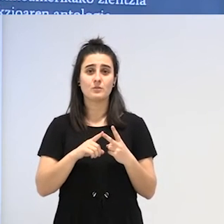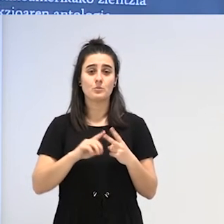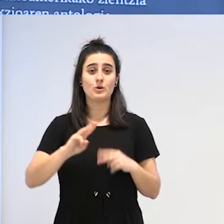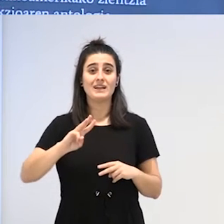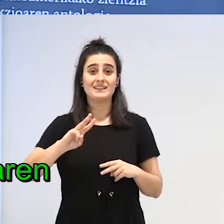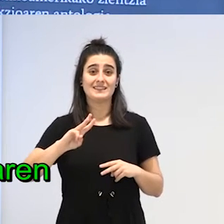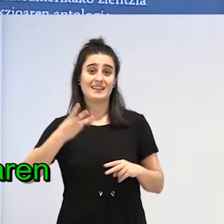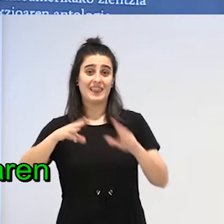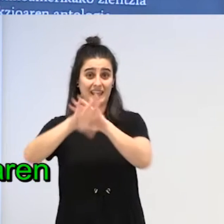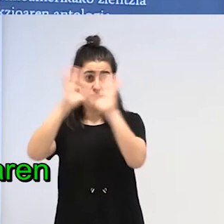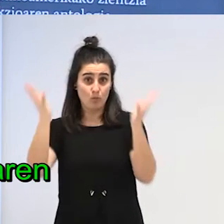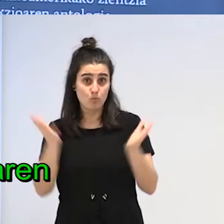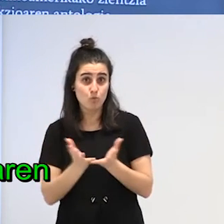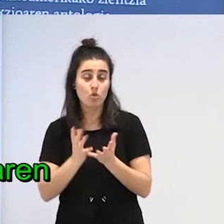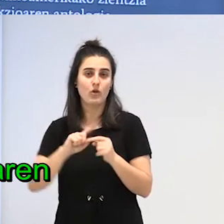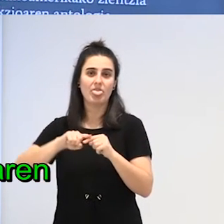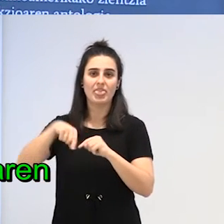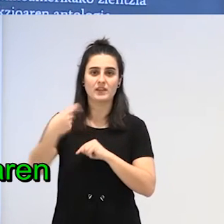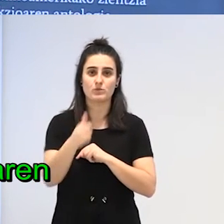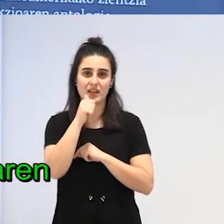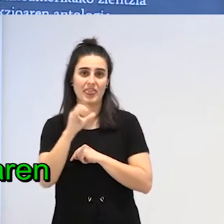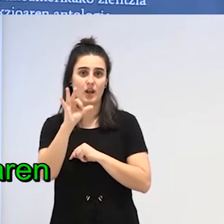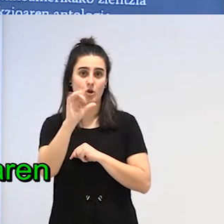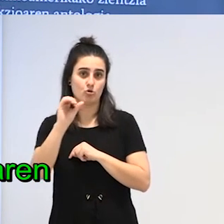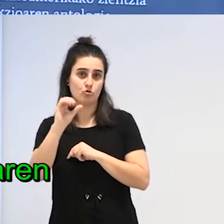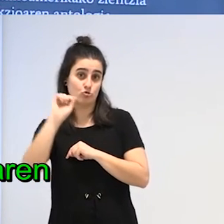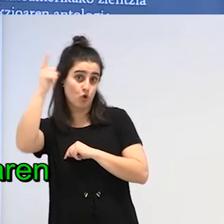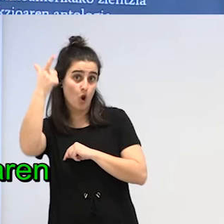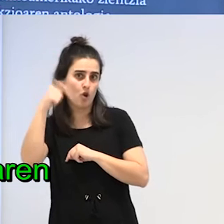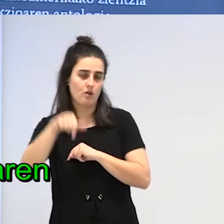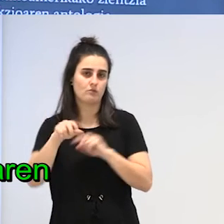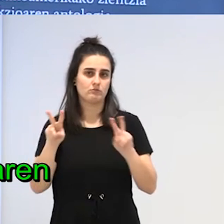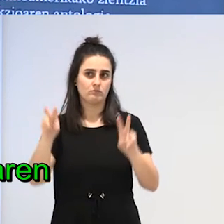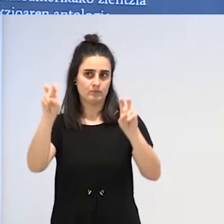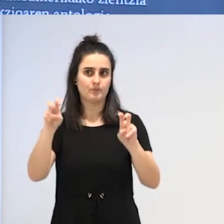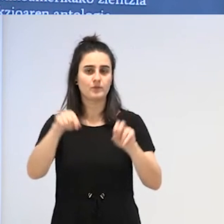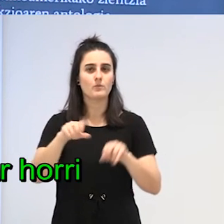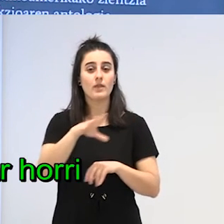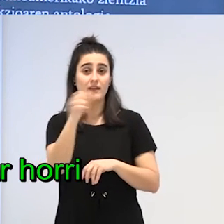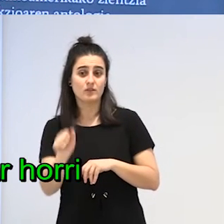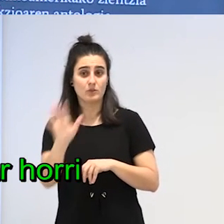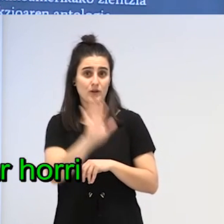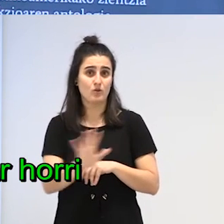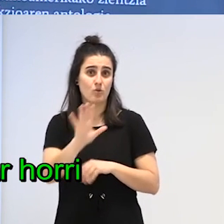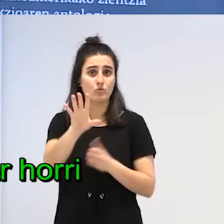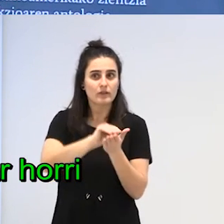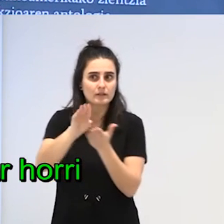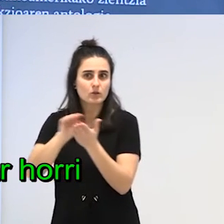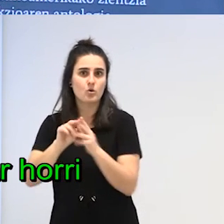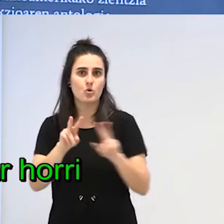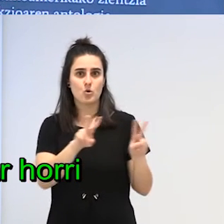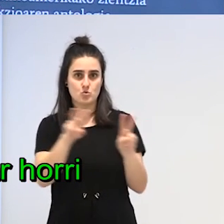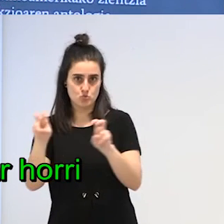sol, Latinoamerikako zientzia fikzioaren antologia berri bat da, izenburuak